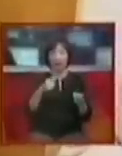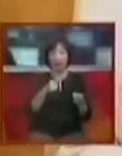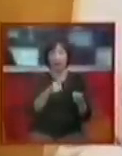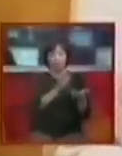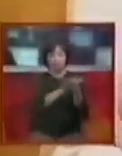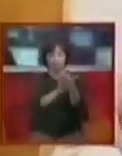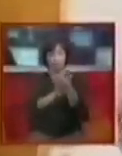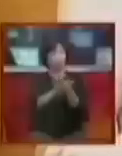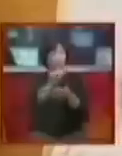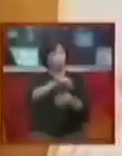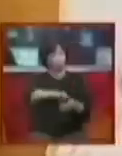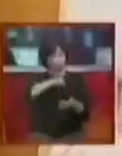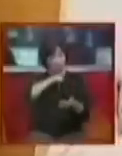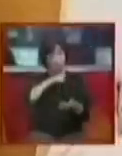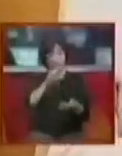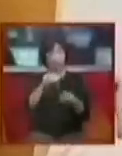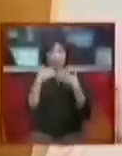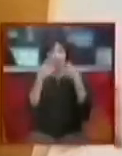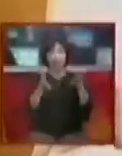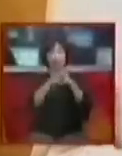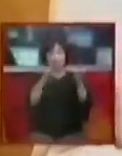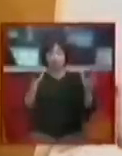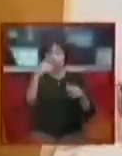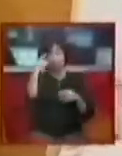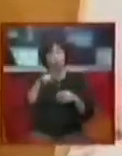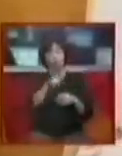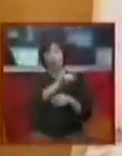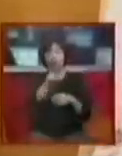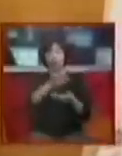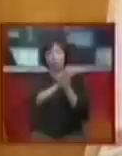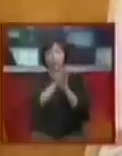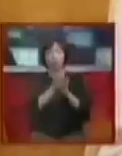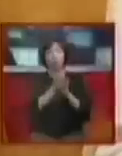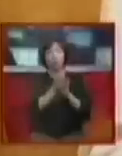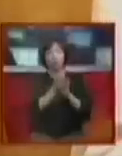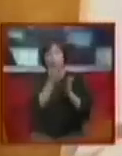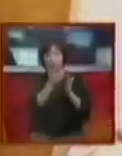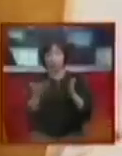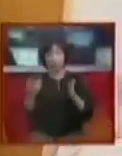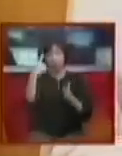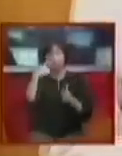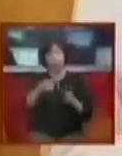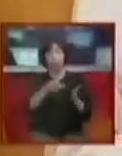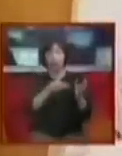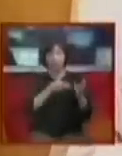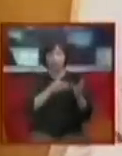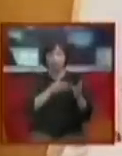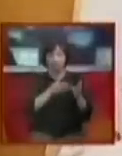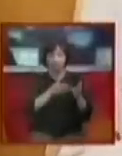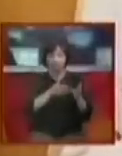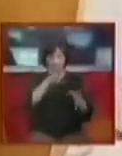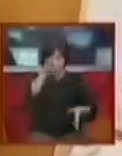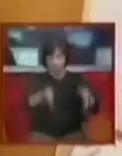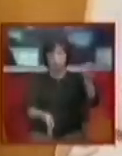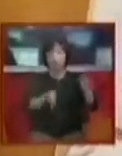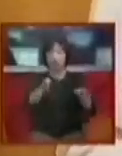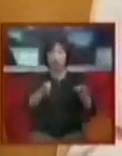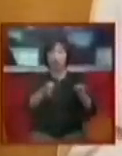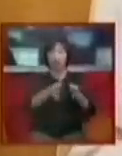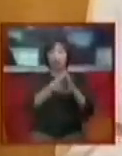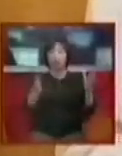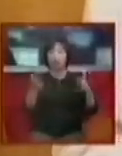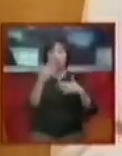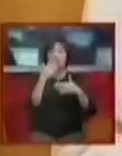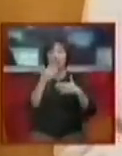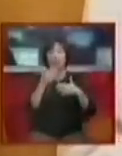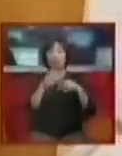pagpapakitang gilas at maraming salamat sa pagiging instrumento ng katarungan, lalo na nung kasagsagan